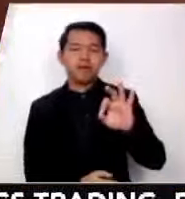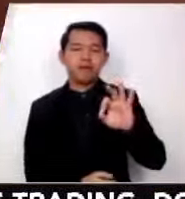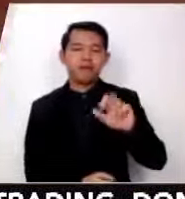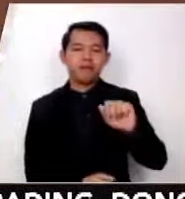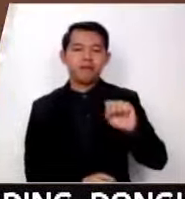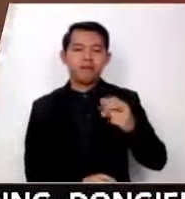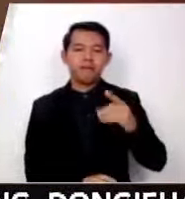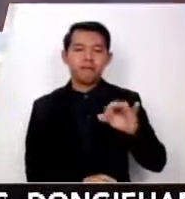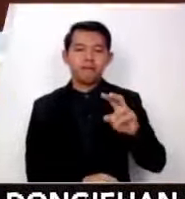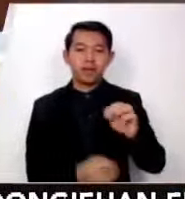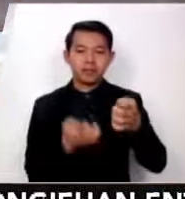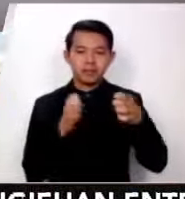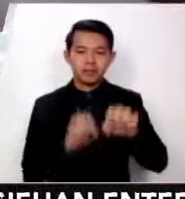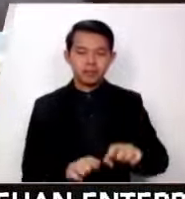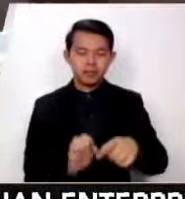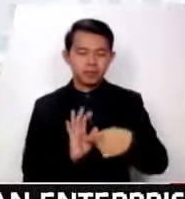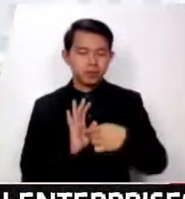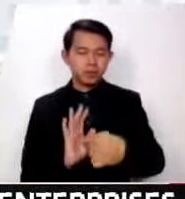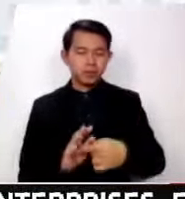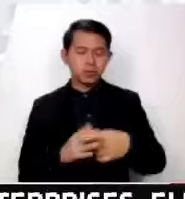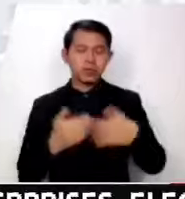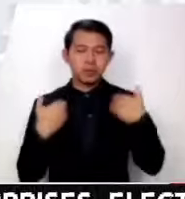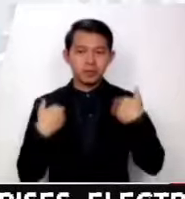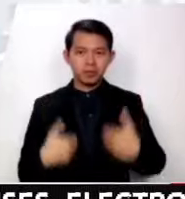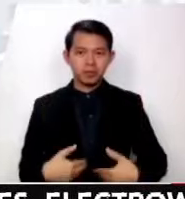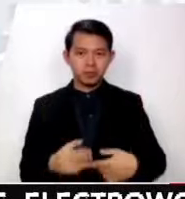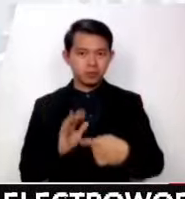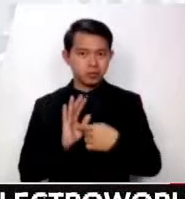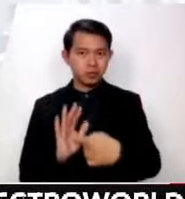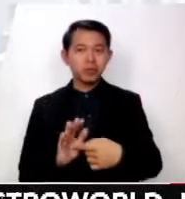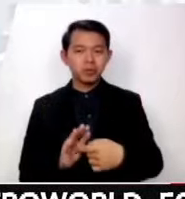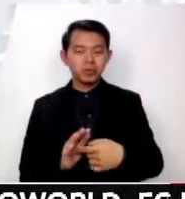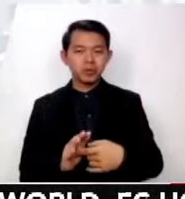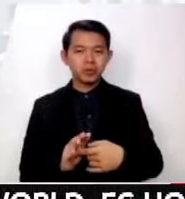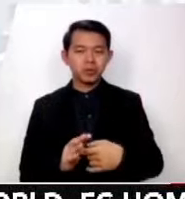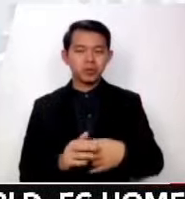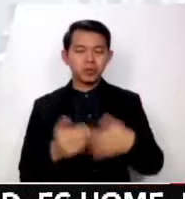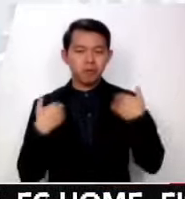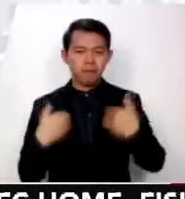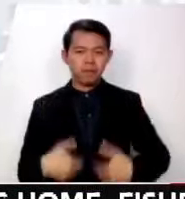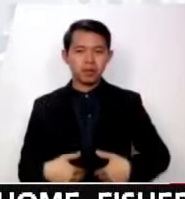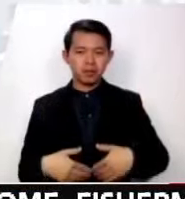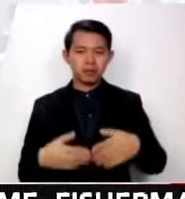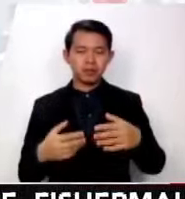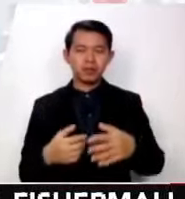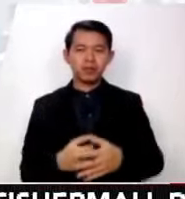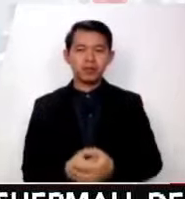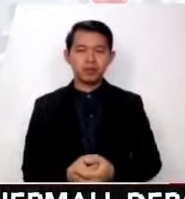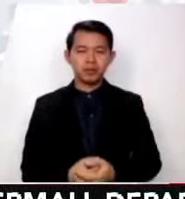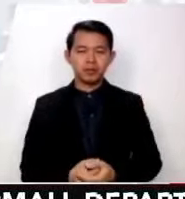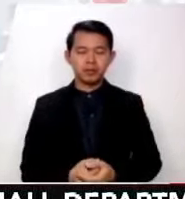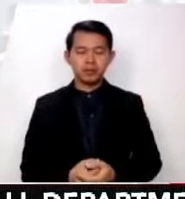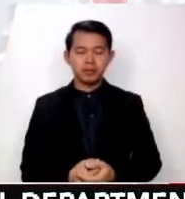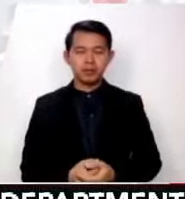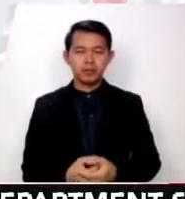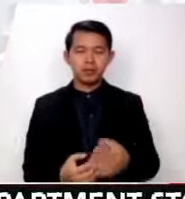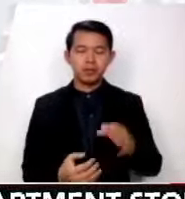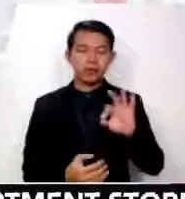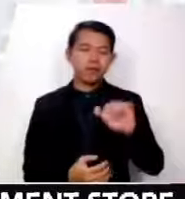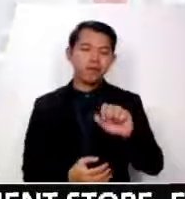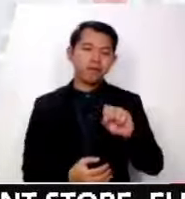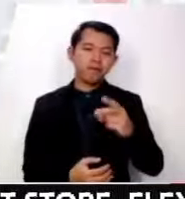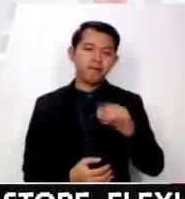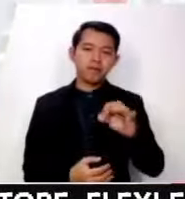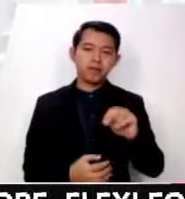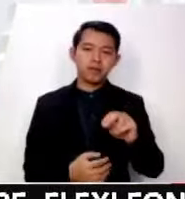Ilang Sparkle Stars, Finlex ang toned body sa Fashion Week ng isang clothing line.